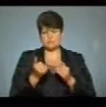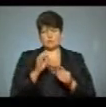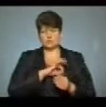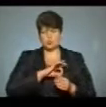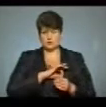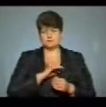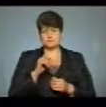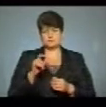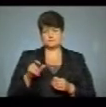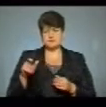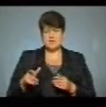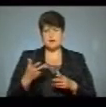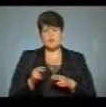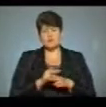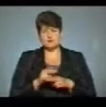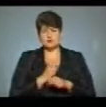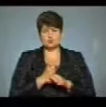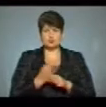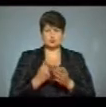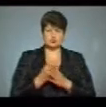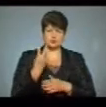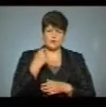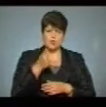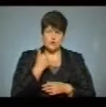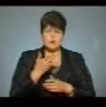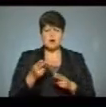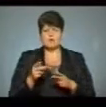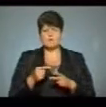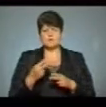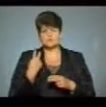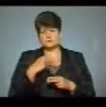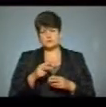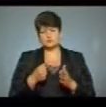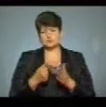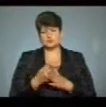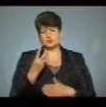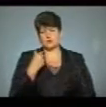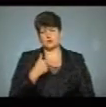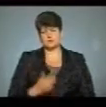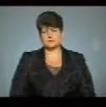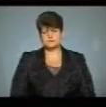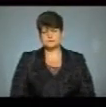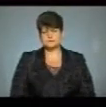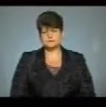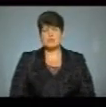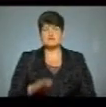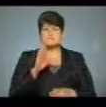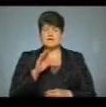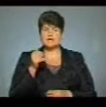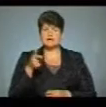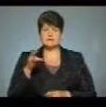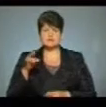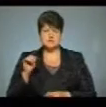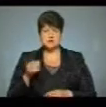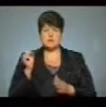доходів громадян або виправні роботи на строк до 2 років, або позбавлення волі на строк до 3 років. Нагадаю, Віталія Гнатишина